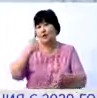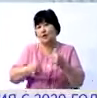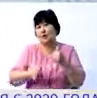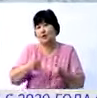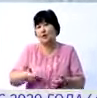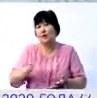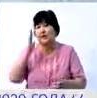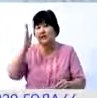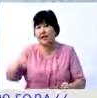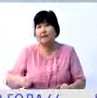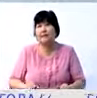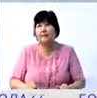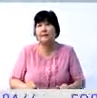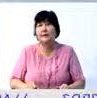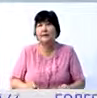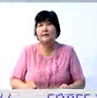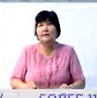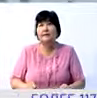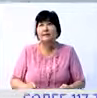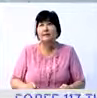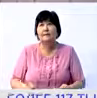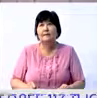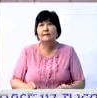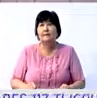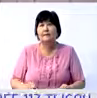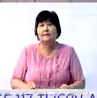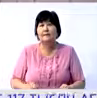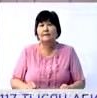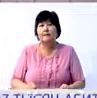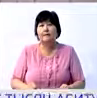конкурсе. Алина Параджан, Шолбан Исабеков, Алпамыс Ашербеков, Досхан Сатпай, телеканал Кызылорда.